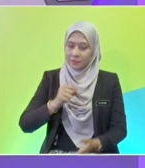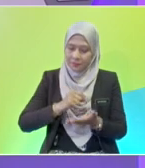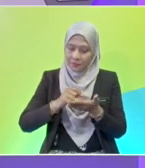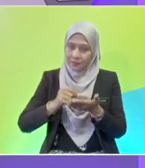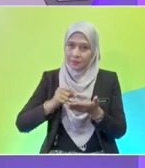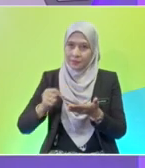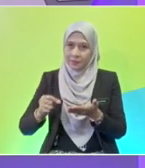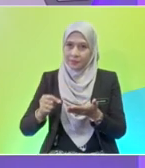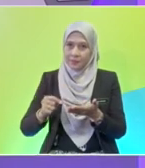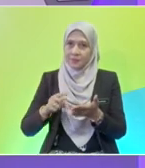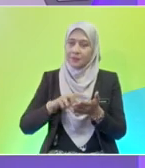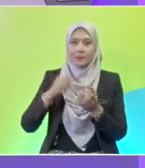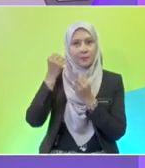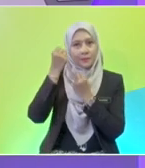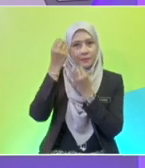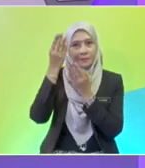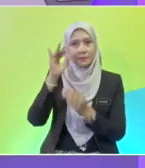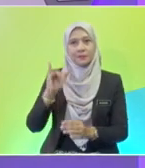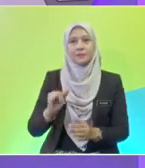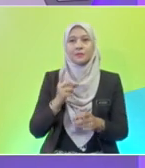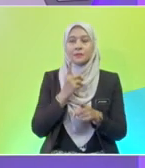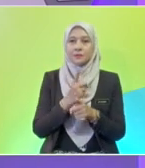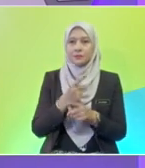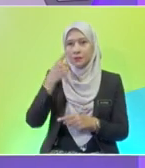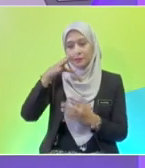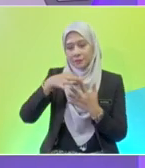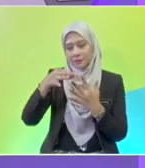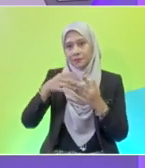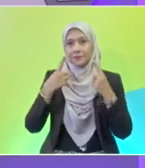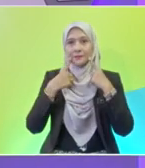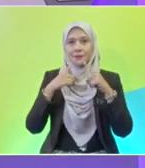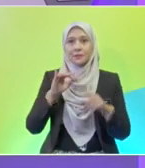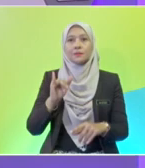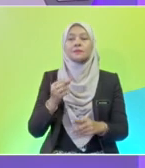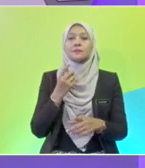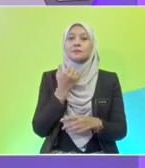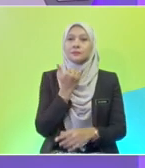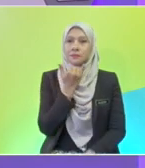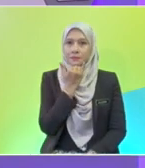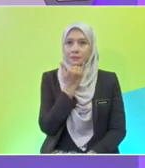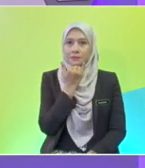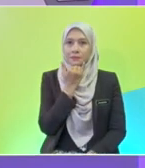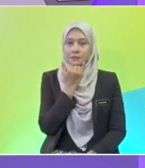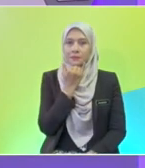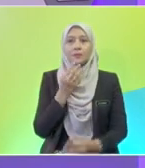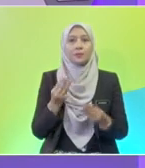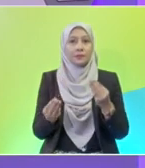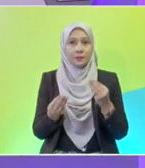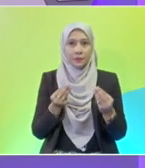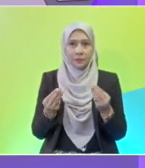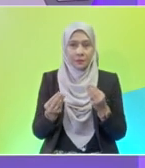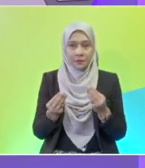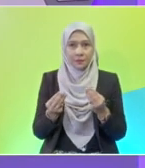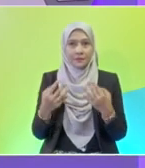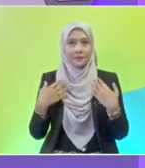ataupun maklumat yang betul bagi pilihan jawaban yang salah mengetahui kemungkinan di masa